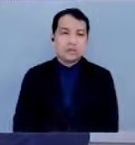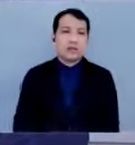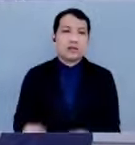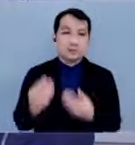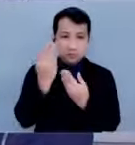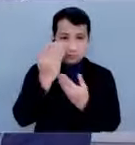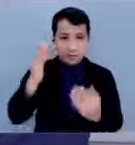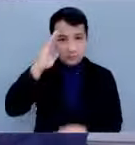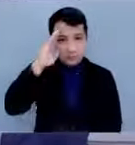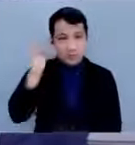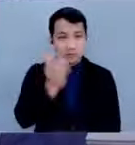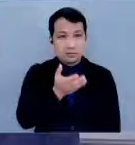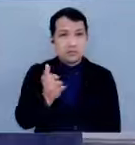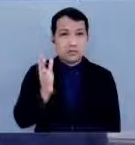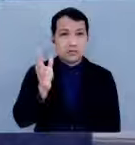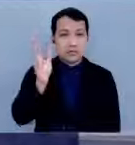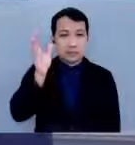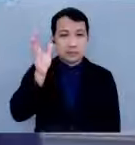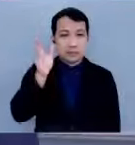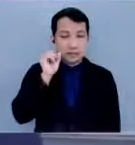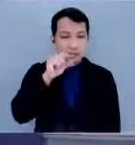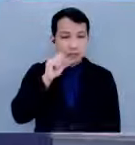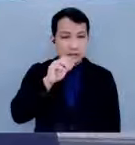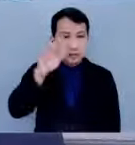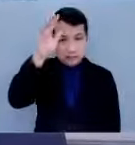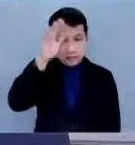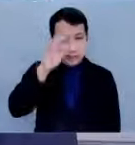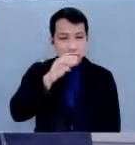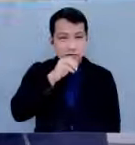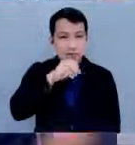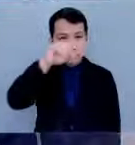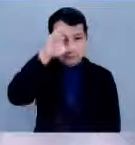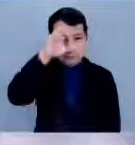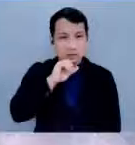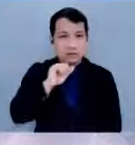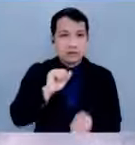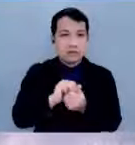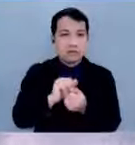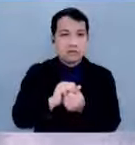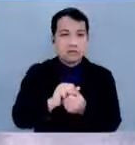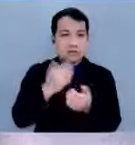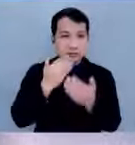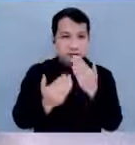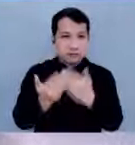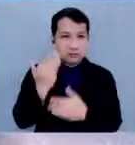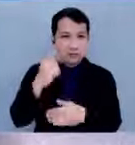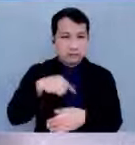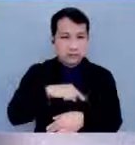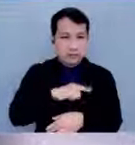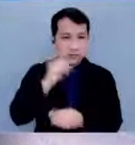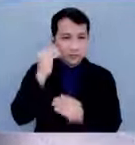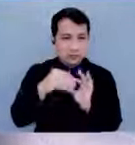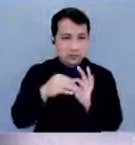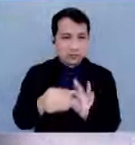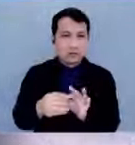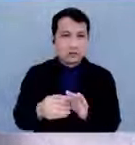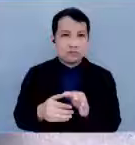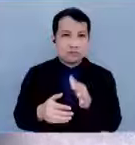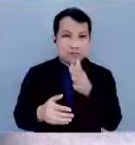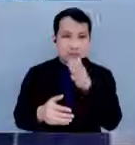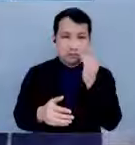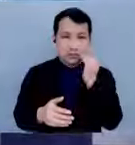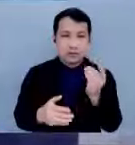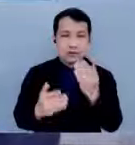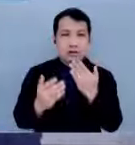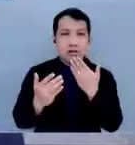sa lahat ng mga nanay, ate, tita, lola, ma'am at miss sa ating buhay. Mama Dims, Mami Chigi at Maui. Happy